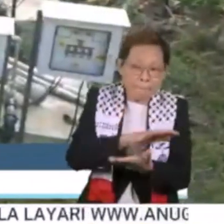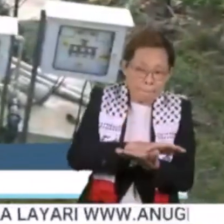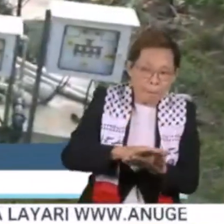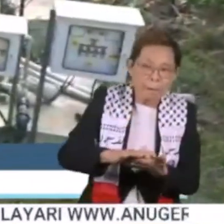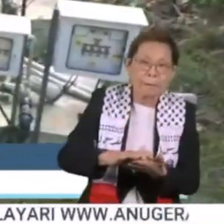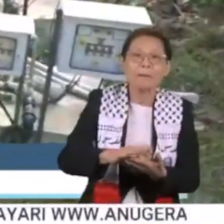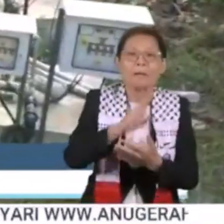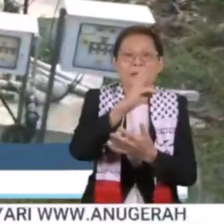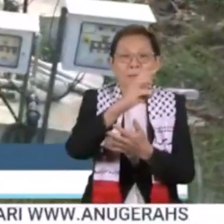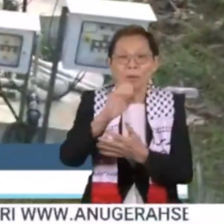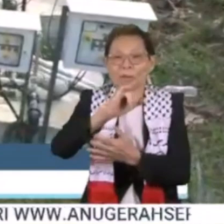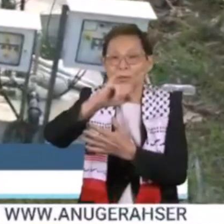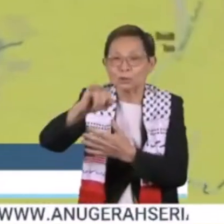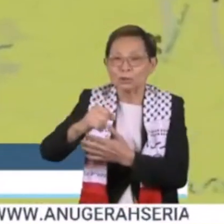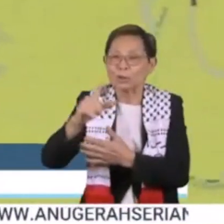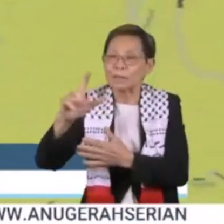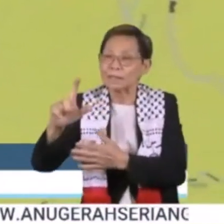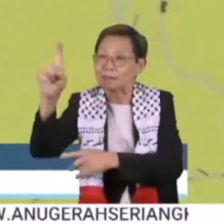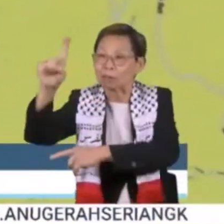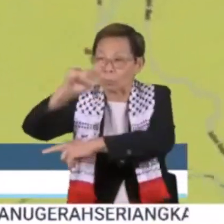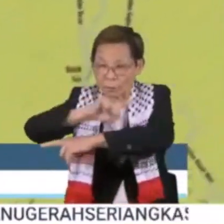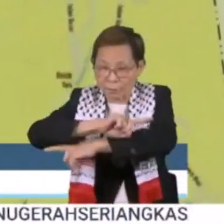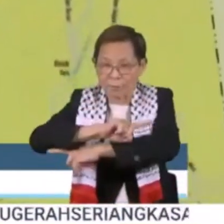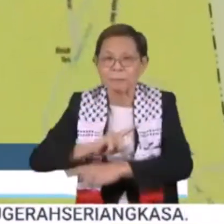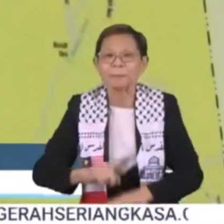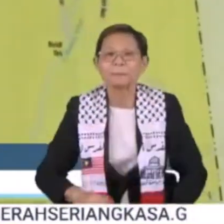terawat sebanyak 600 juta liter sehari.